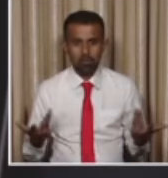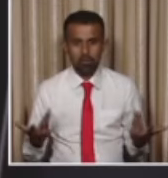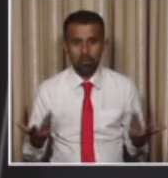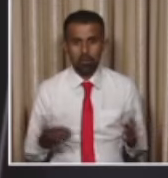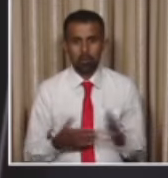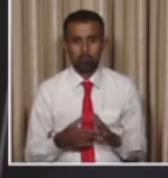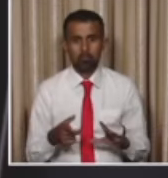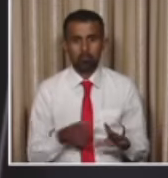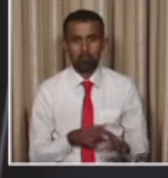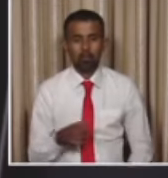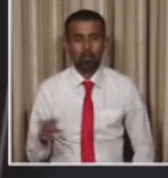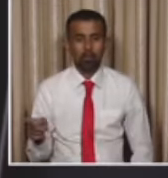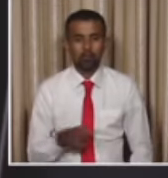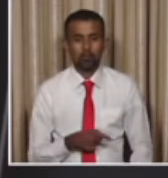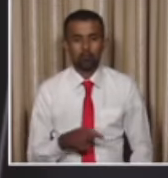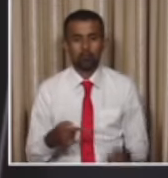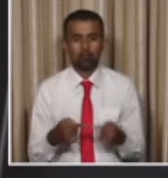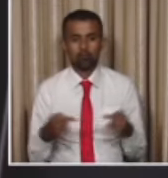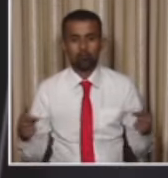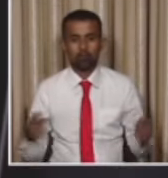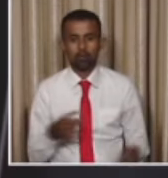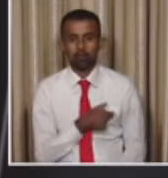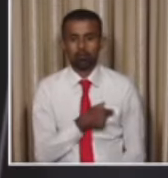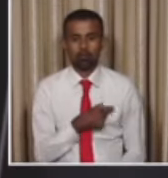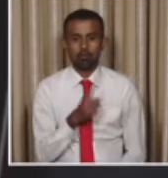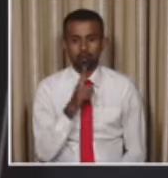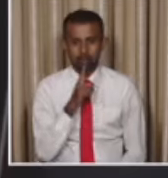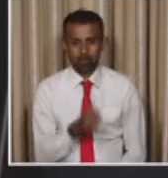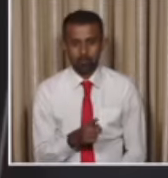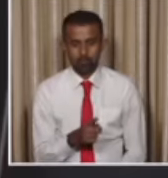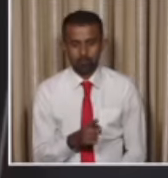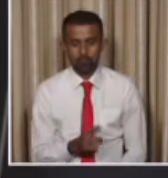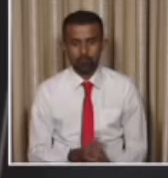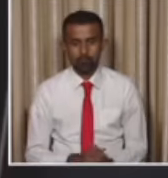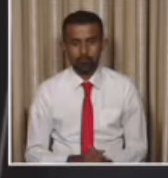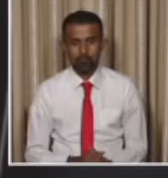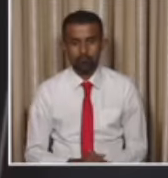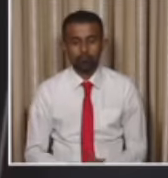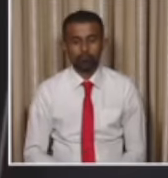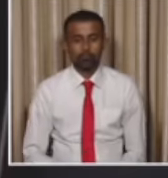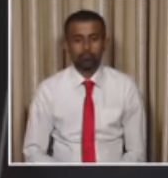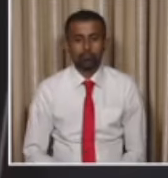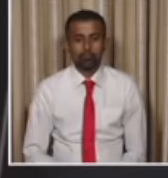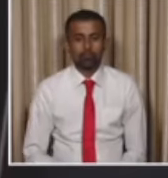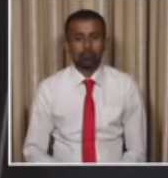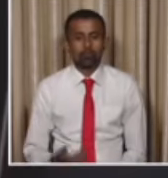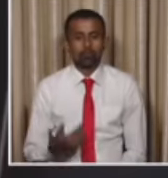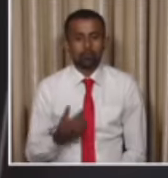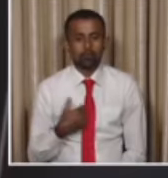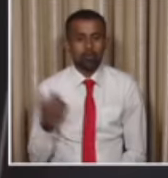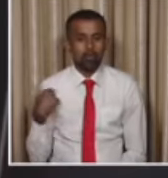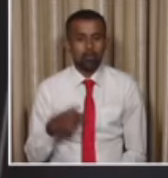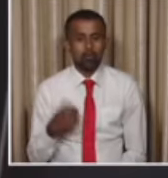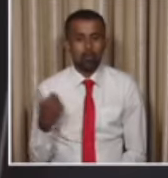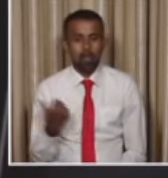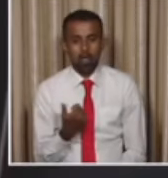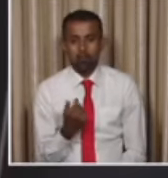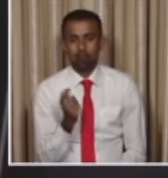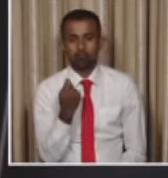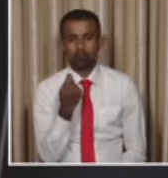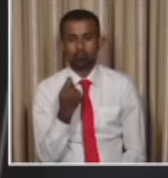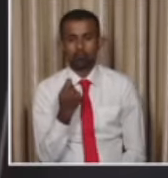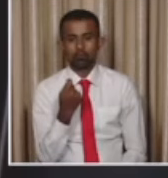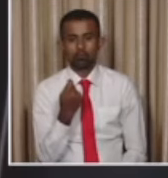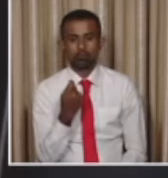දින දවසේදී විපක්ෂ නායකතුමා කියනවා මේ අපි ඇවිල්ලා අලුත් ජනවරමක් ඇවිල්ලා